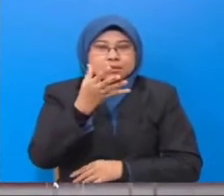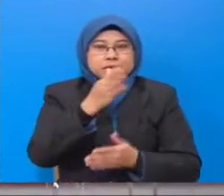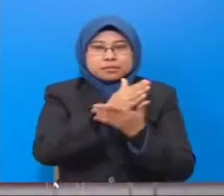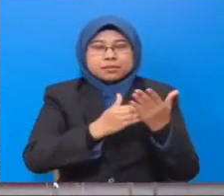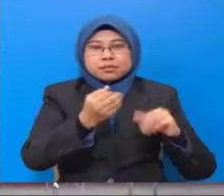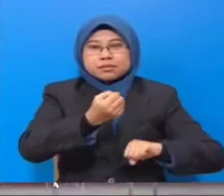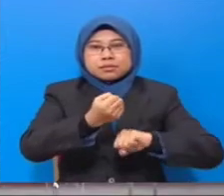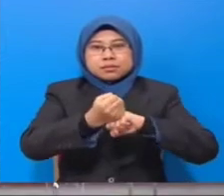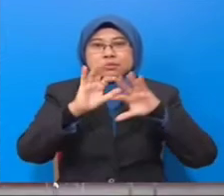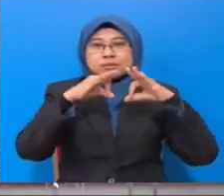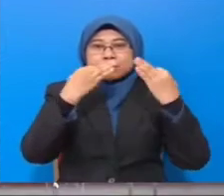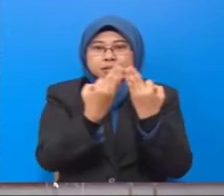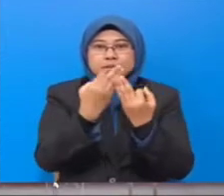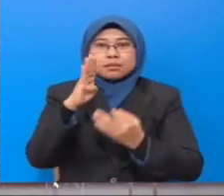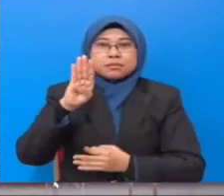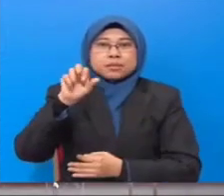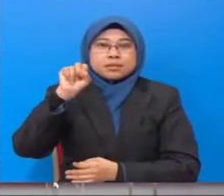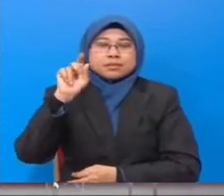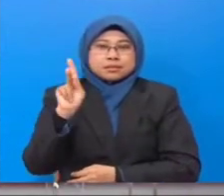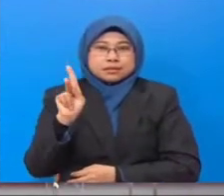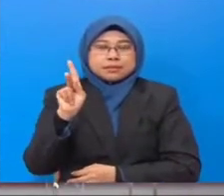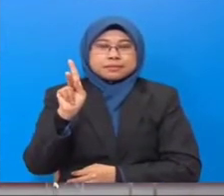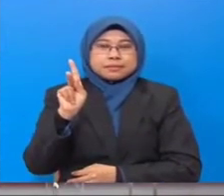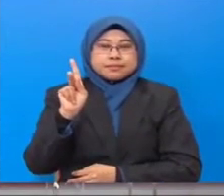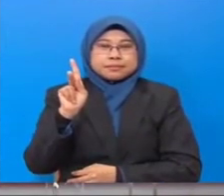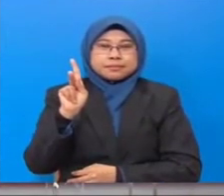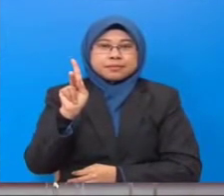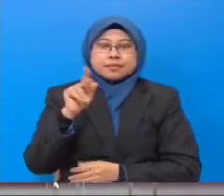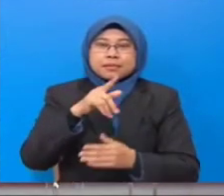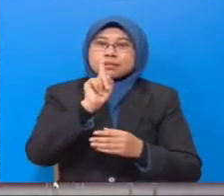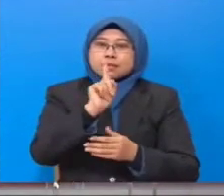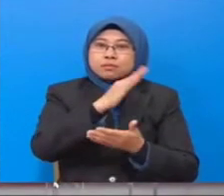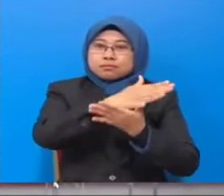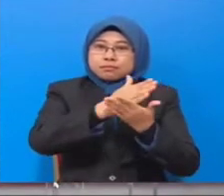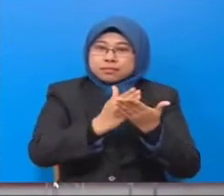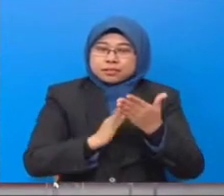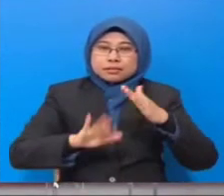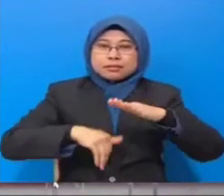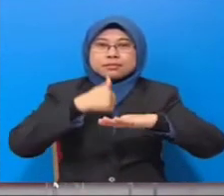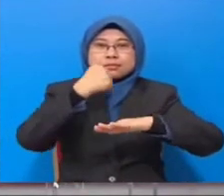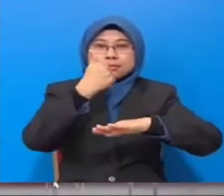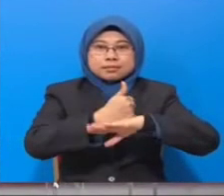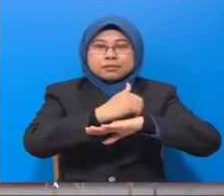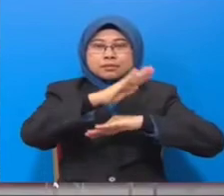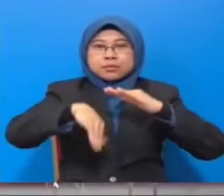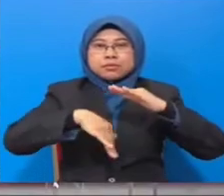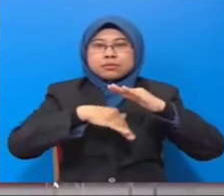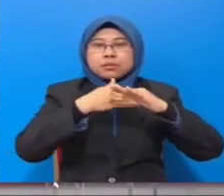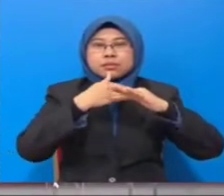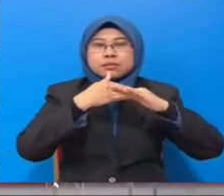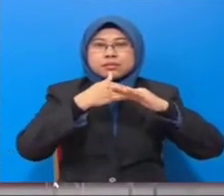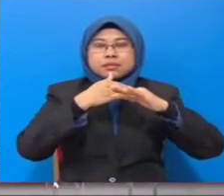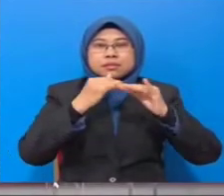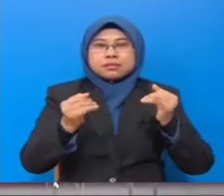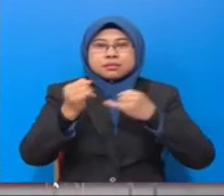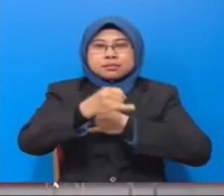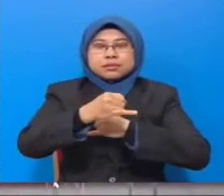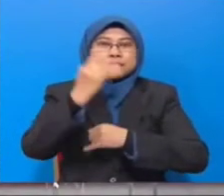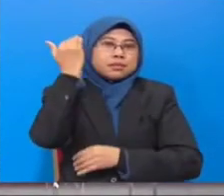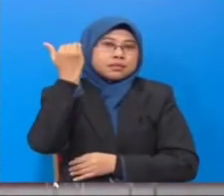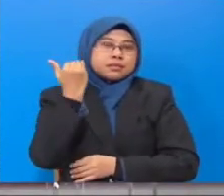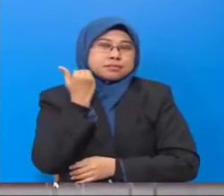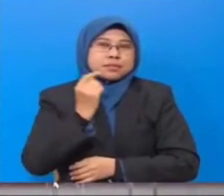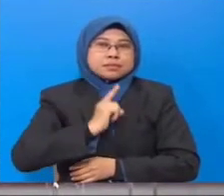sokongan keluarga bsg merupakan satu bagian yang ditubuhkan di bawah jabatan kemah-kemah